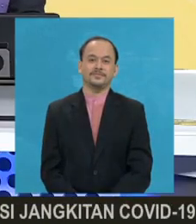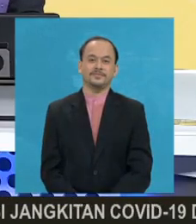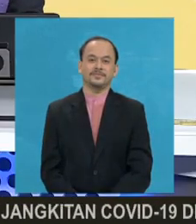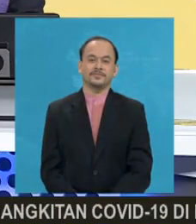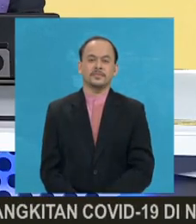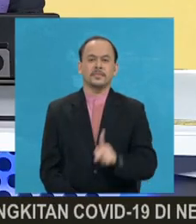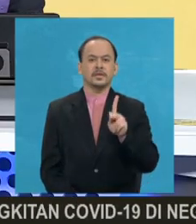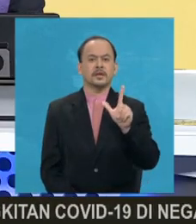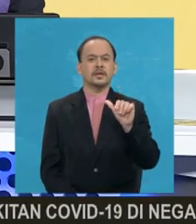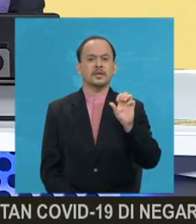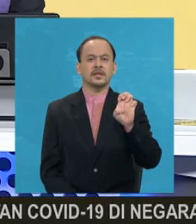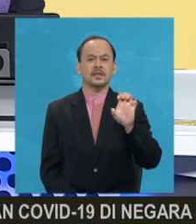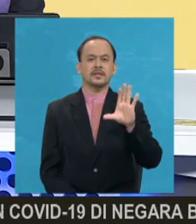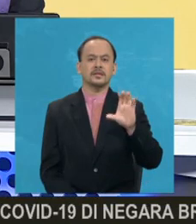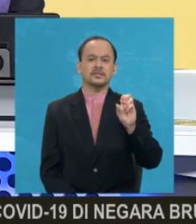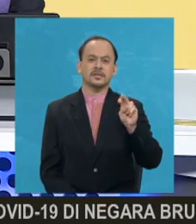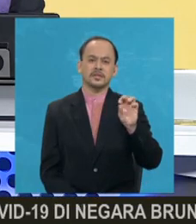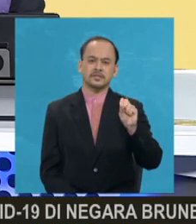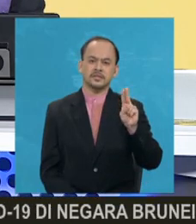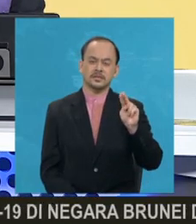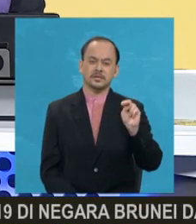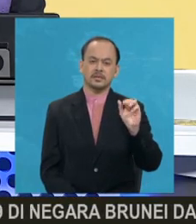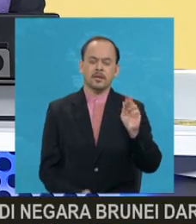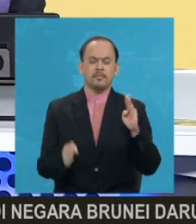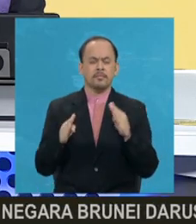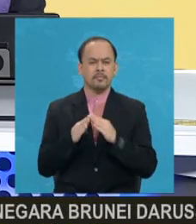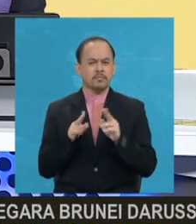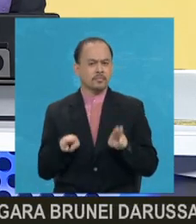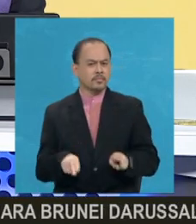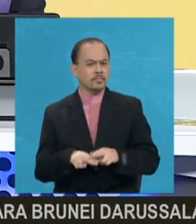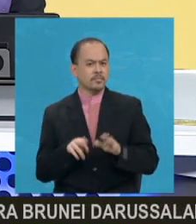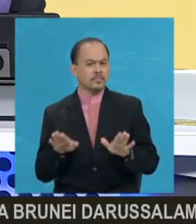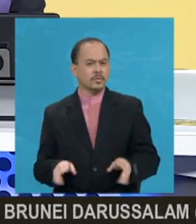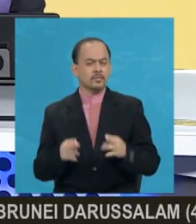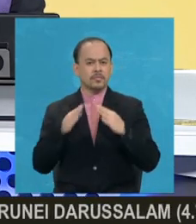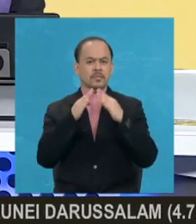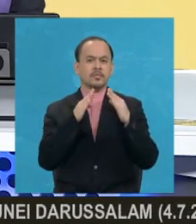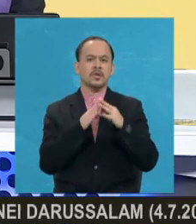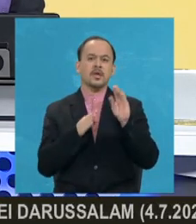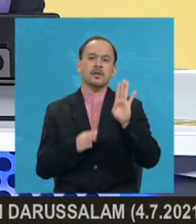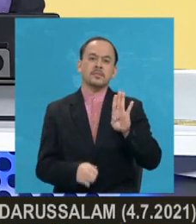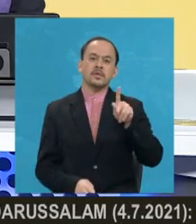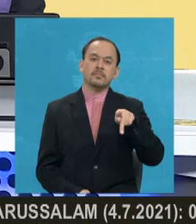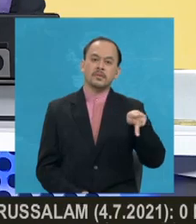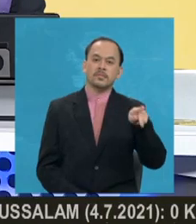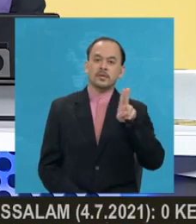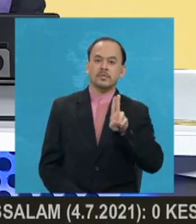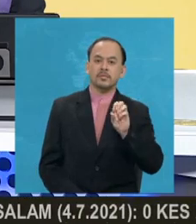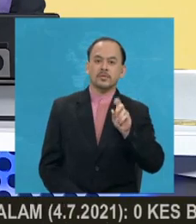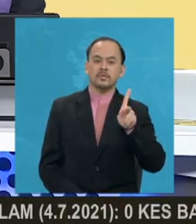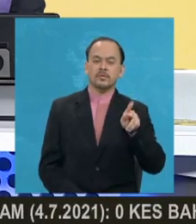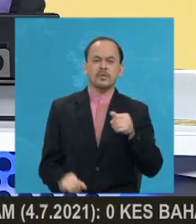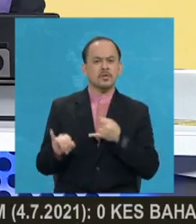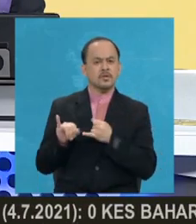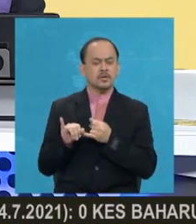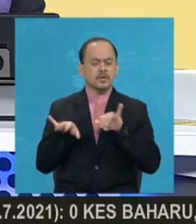glienicke Sunset banci penduduk dan Perumahan 2021 atau bppt 2021 merupakan